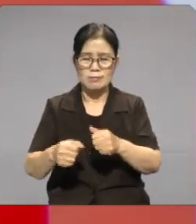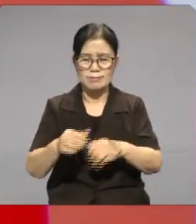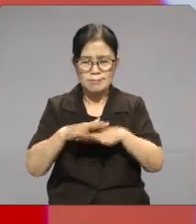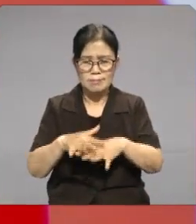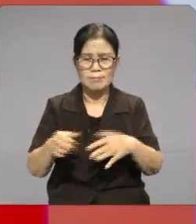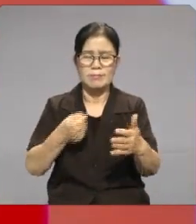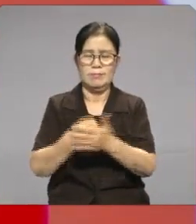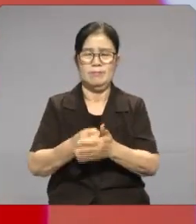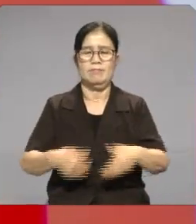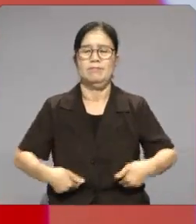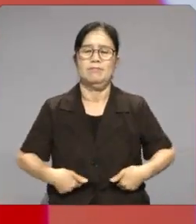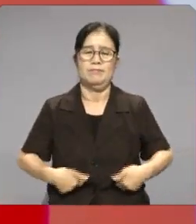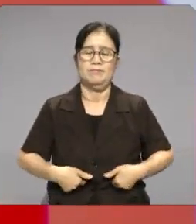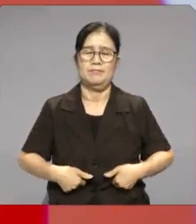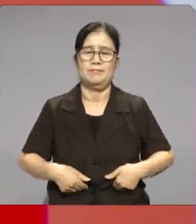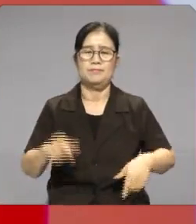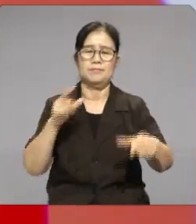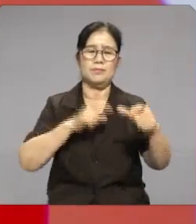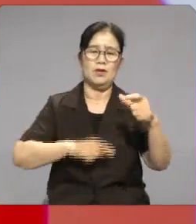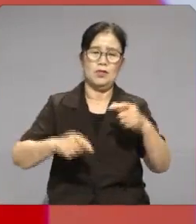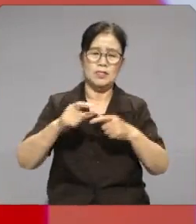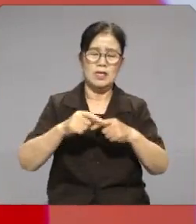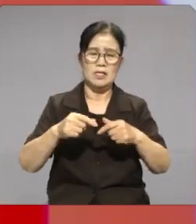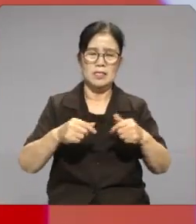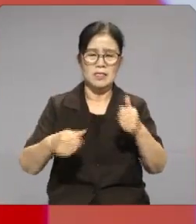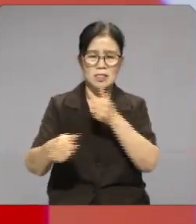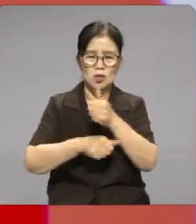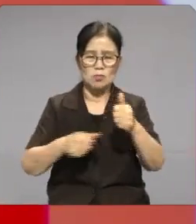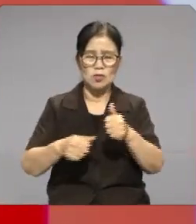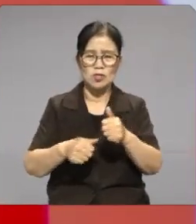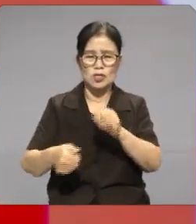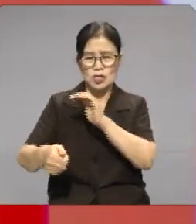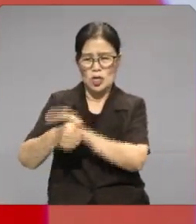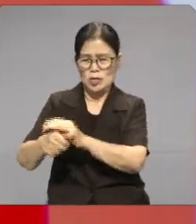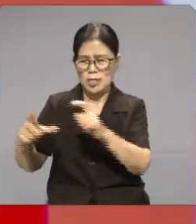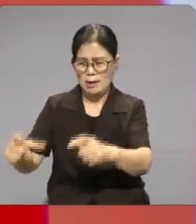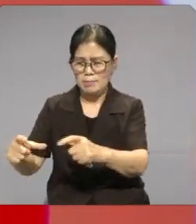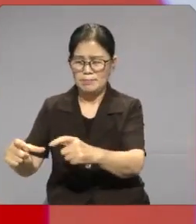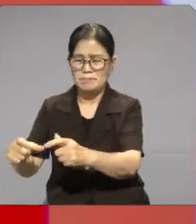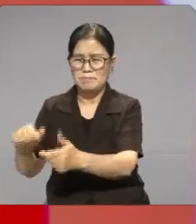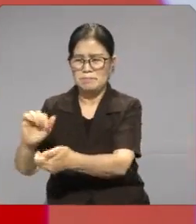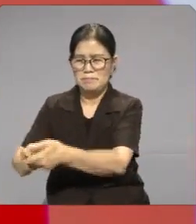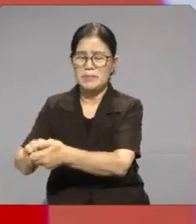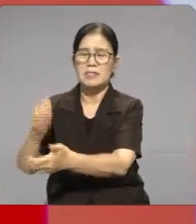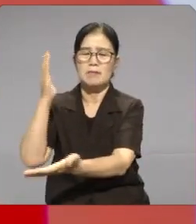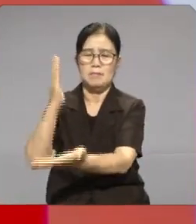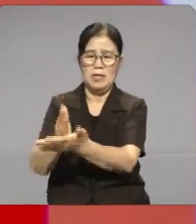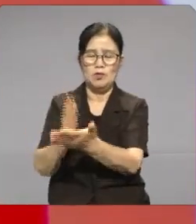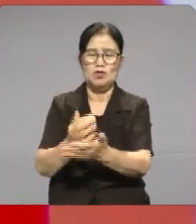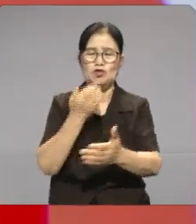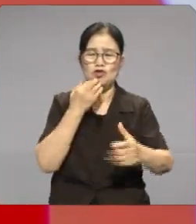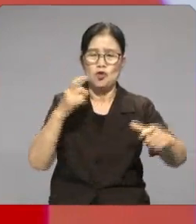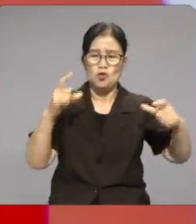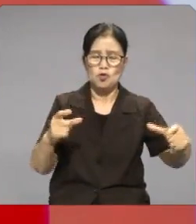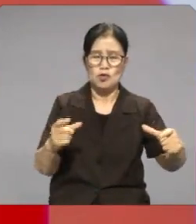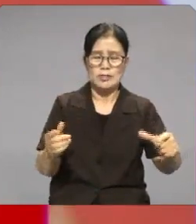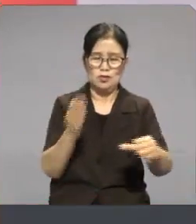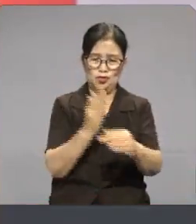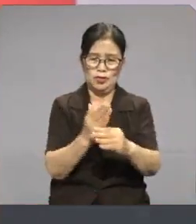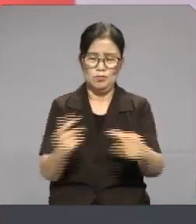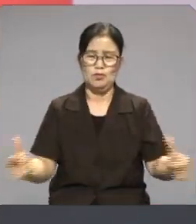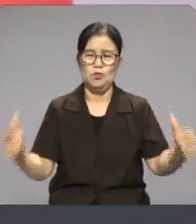돼. 이제 더 이상 우리 지도부를 영남에 국한시키지 말고 수도권 중원으로 진격해야